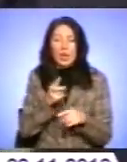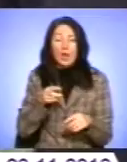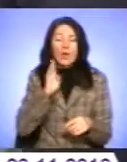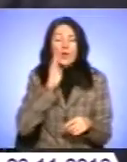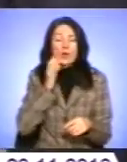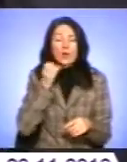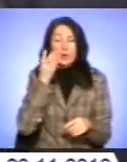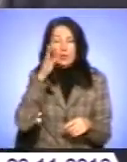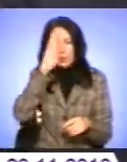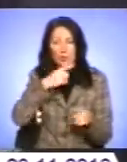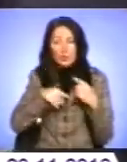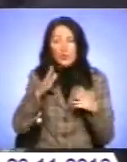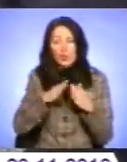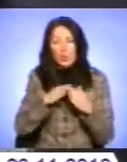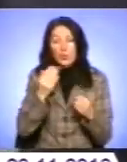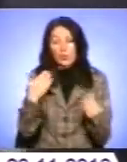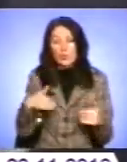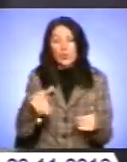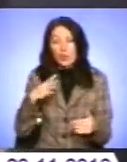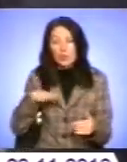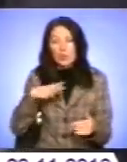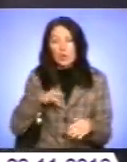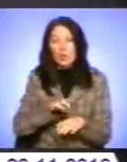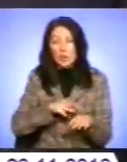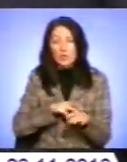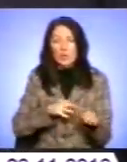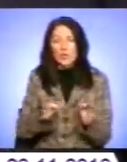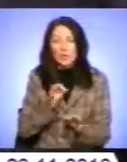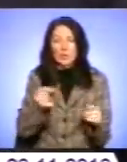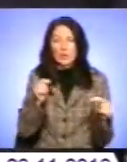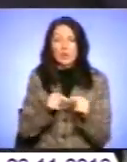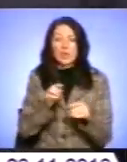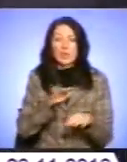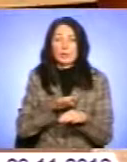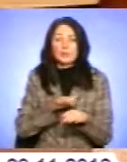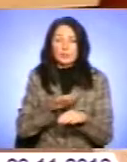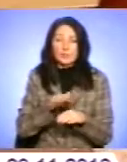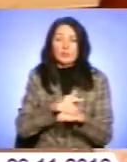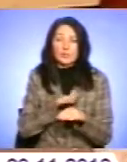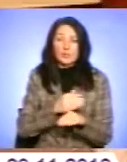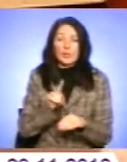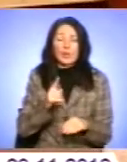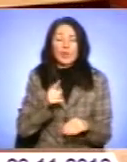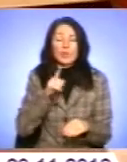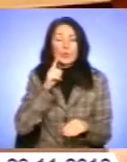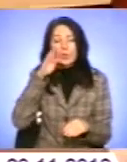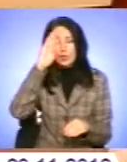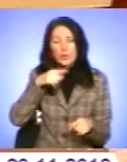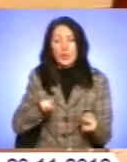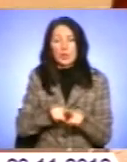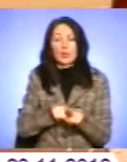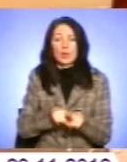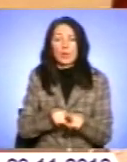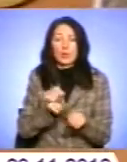чекали оперативники. Суд визначить міру покарання вбивці. Але риторичним залишається запитання, чому молодий чоловік так занапастив